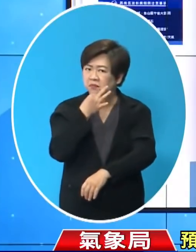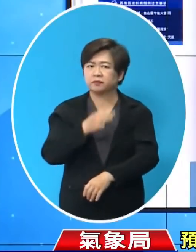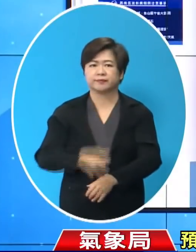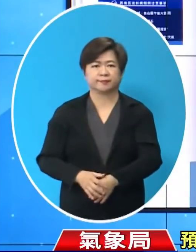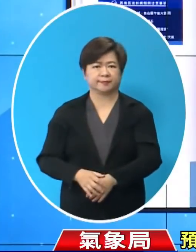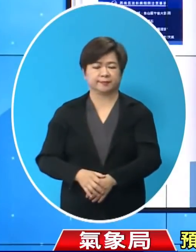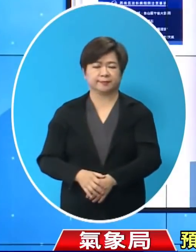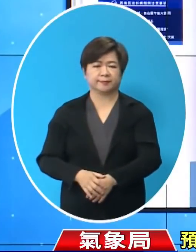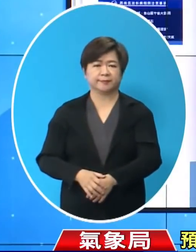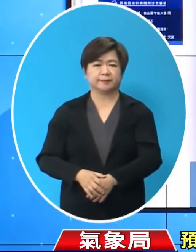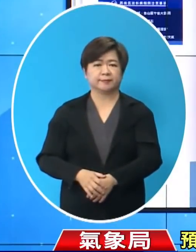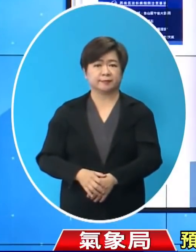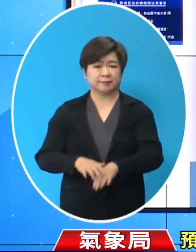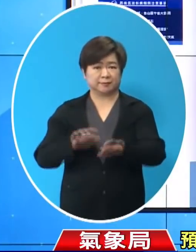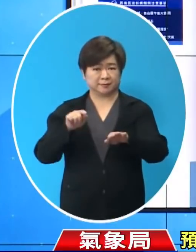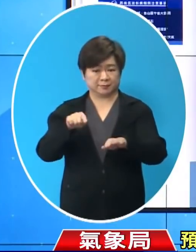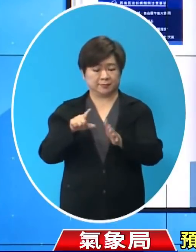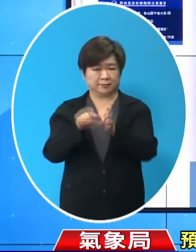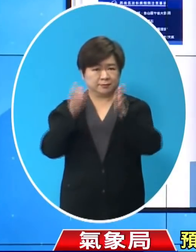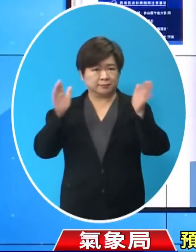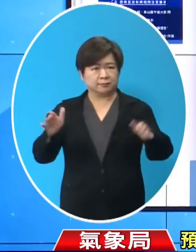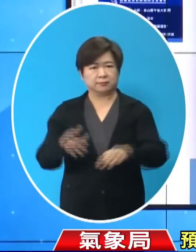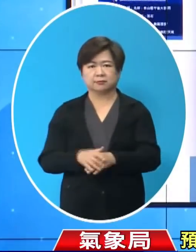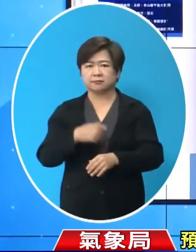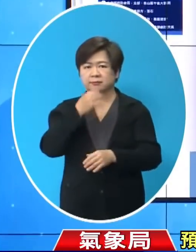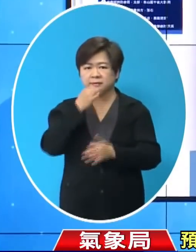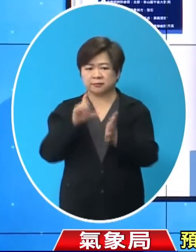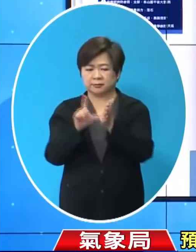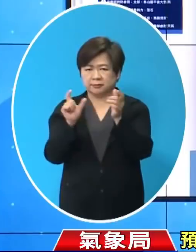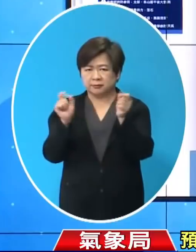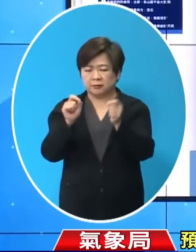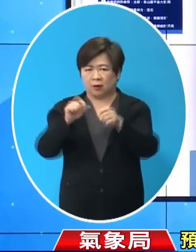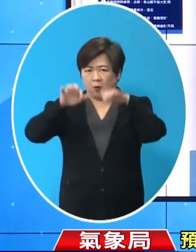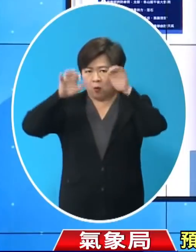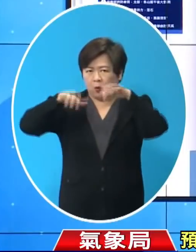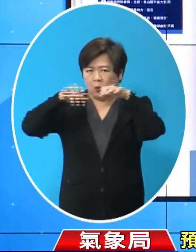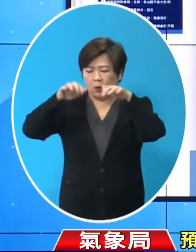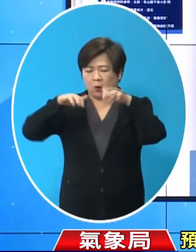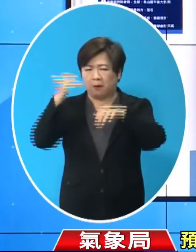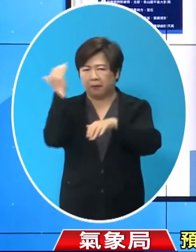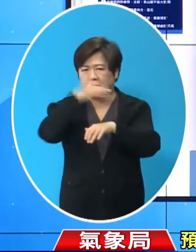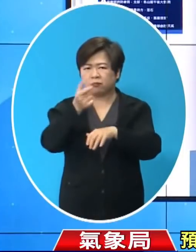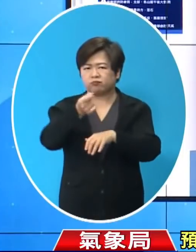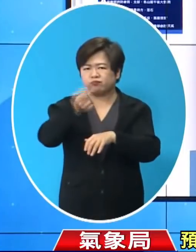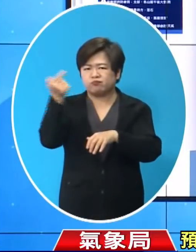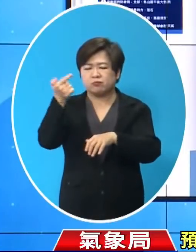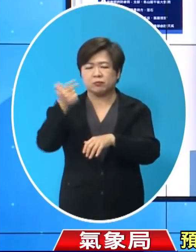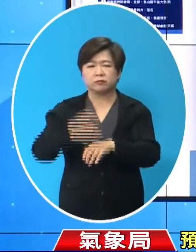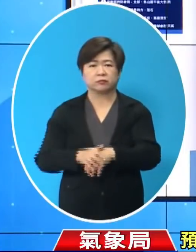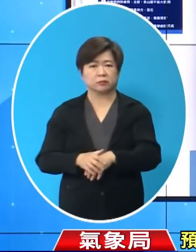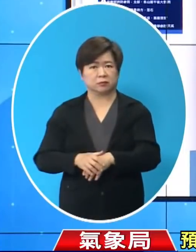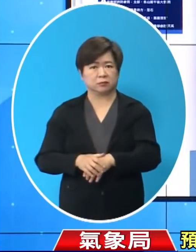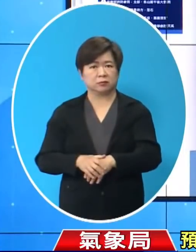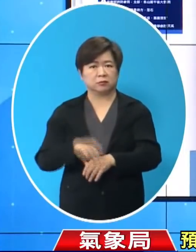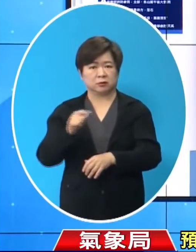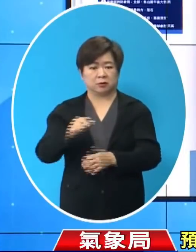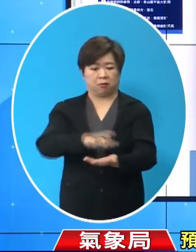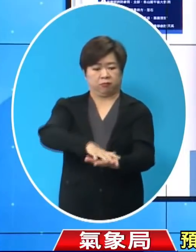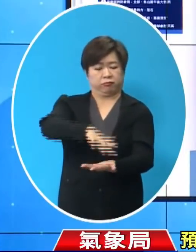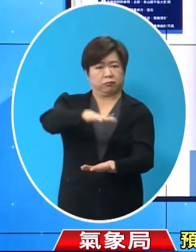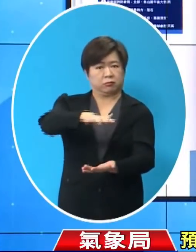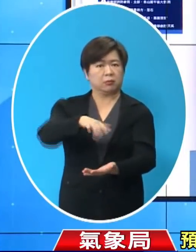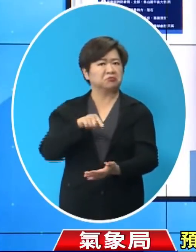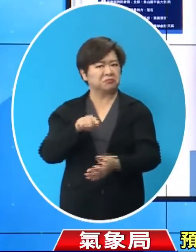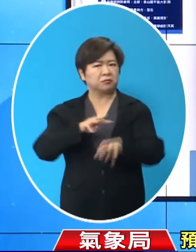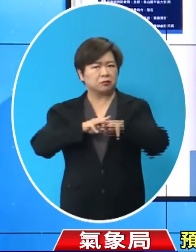生。那这一段时间我们还是不排除可能会有一些短延时强降雨造成的现象，那当然在这个时候可能会有些积淹水，